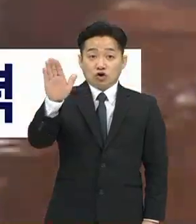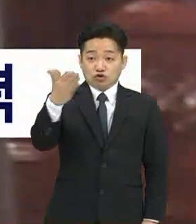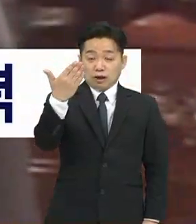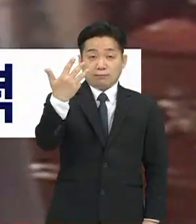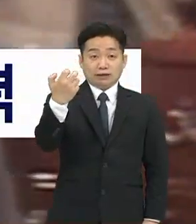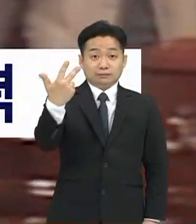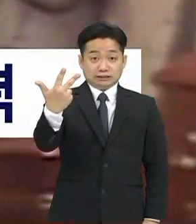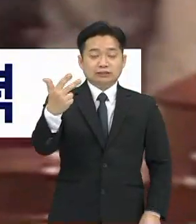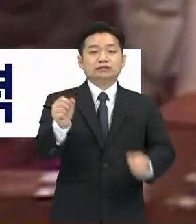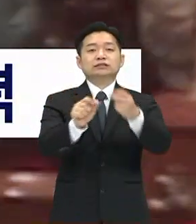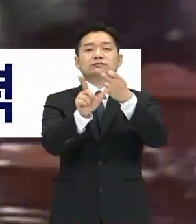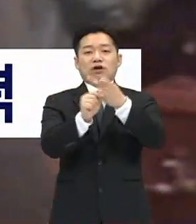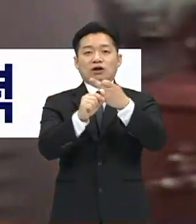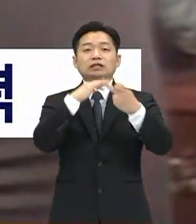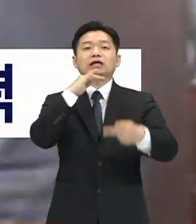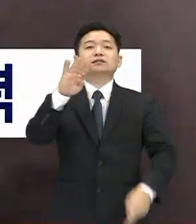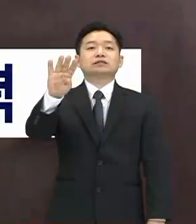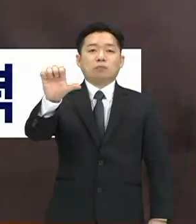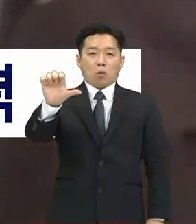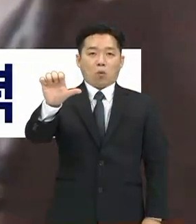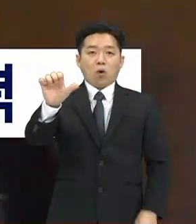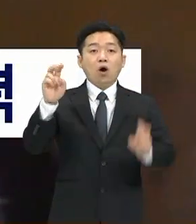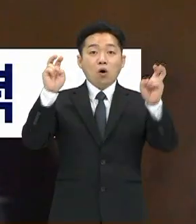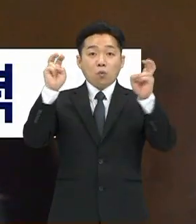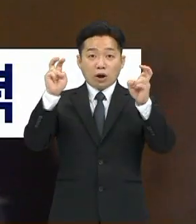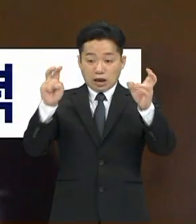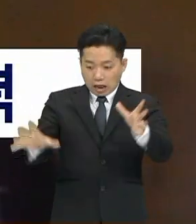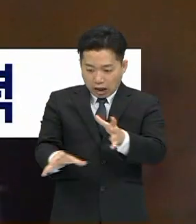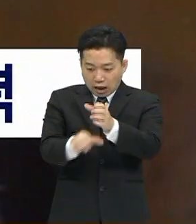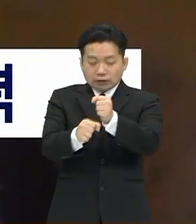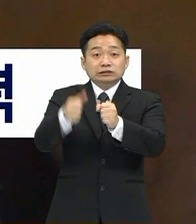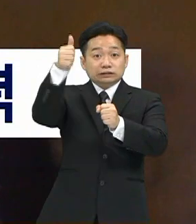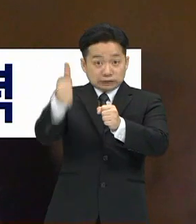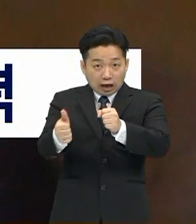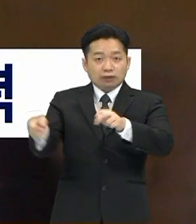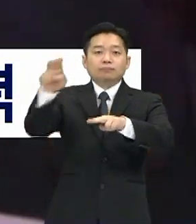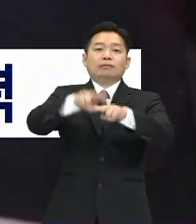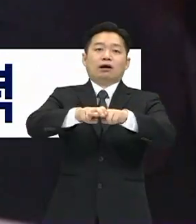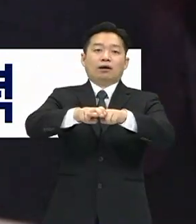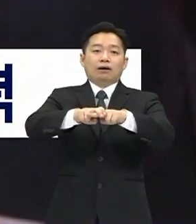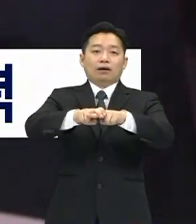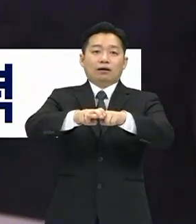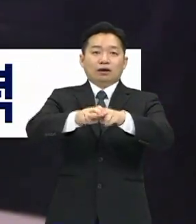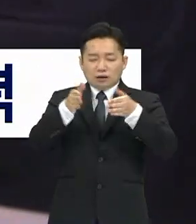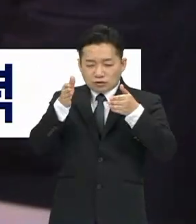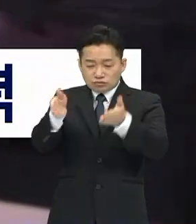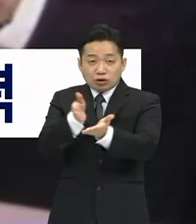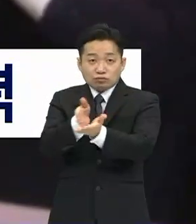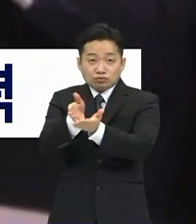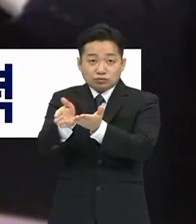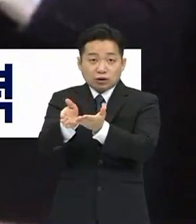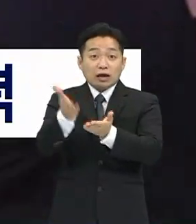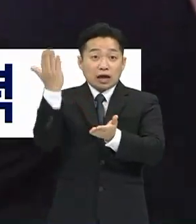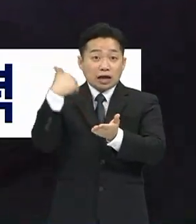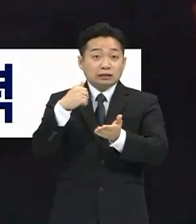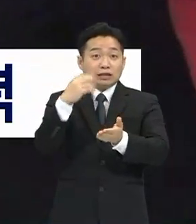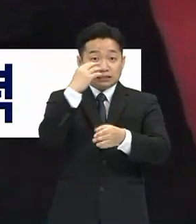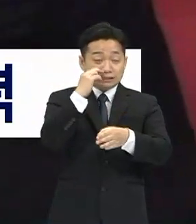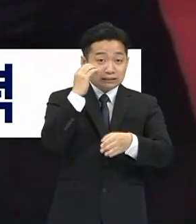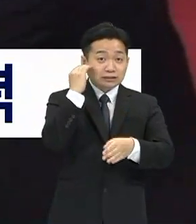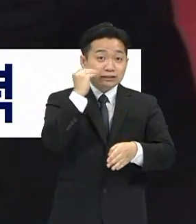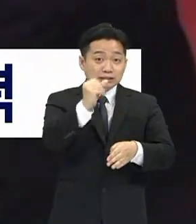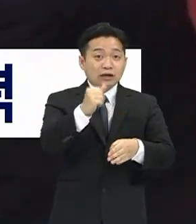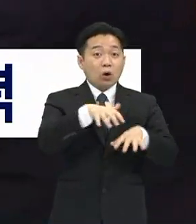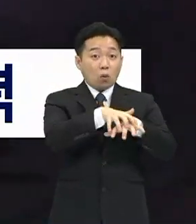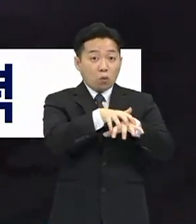1987년 12월, 45살의 나이에 그룹 회장에 취임한 이건희 회장은 주력 분야를 섬유화학에서 전자와